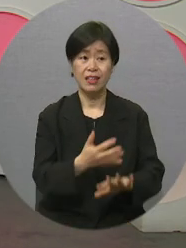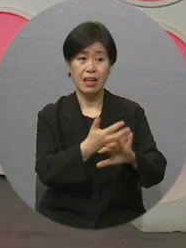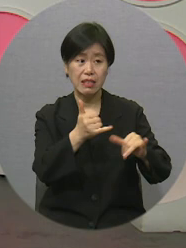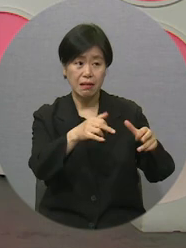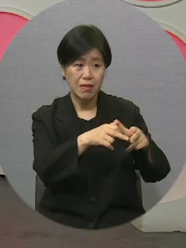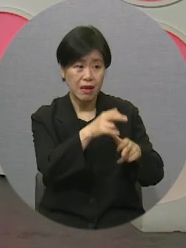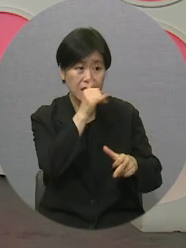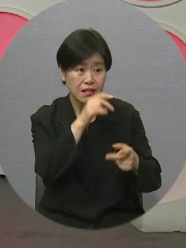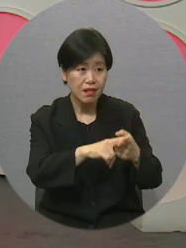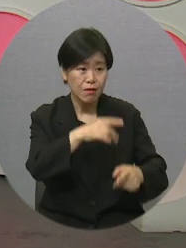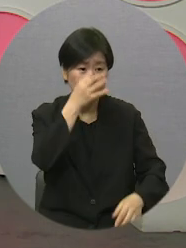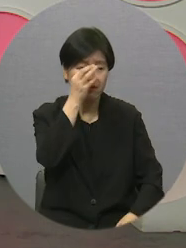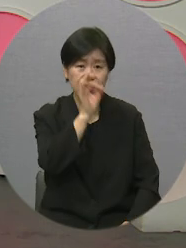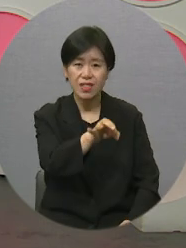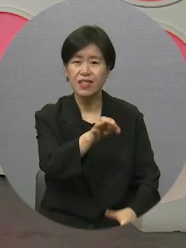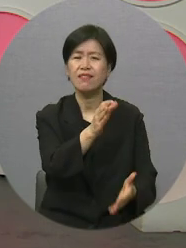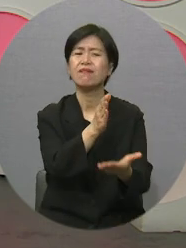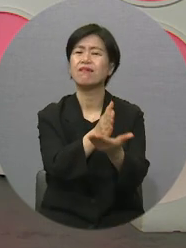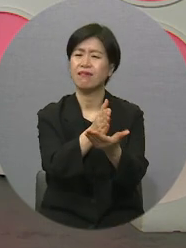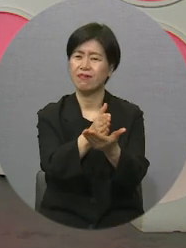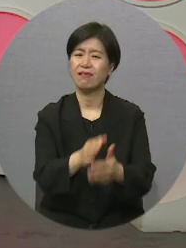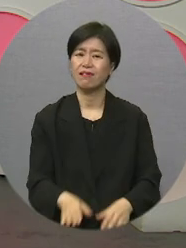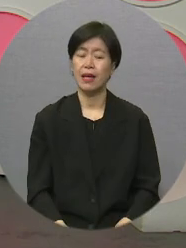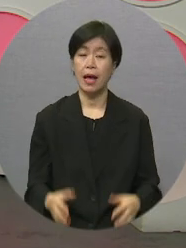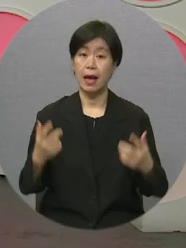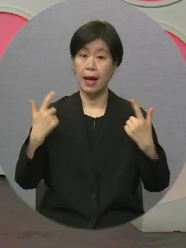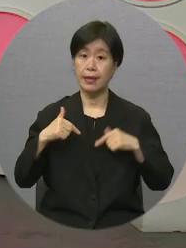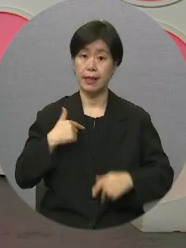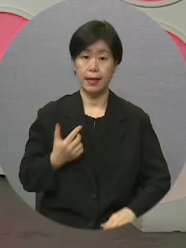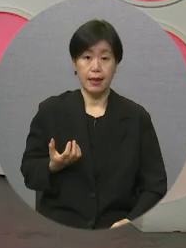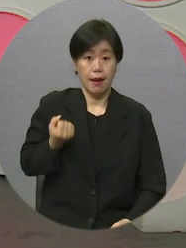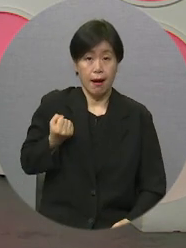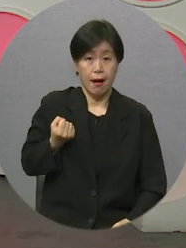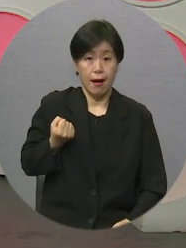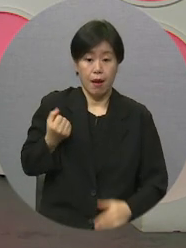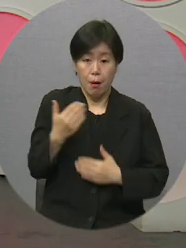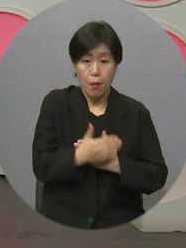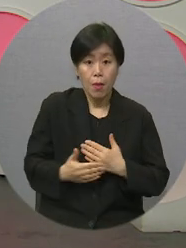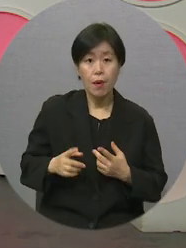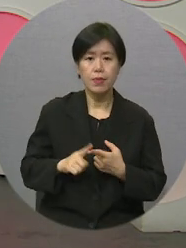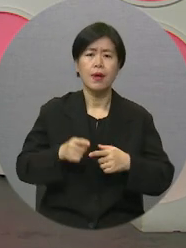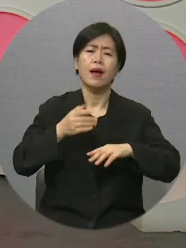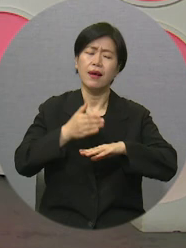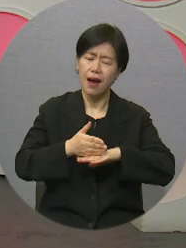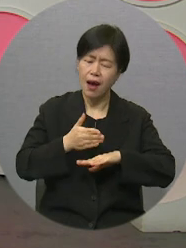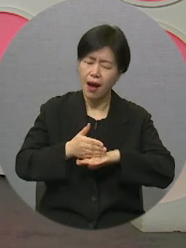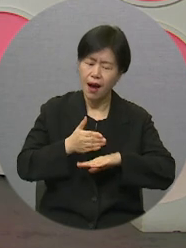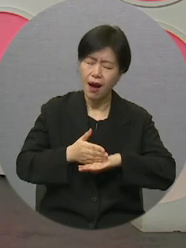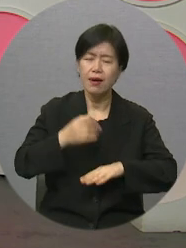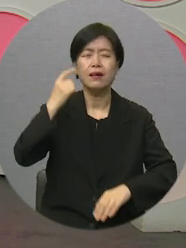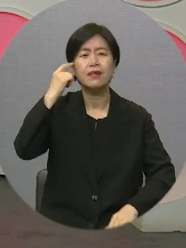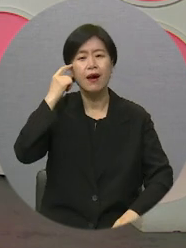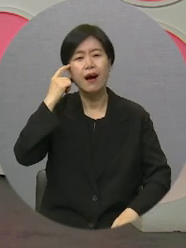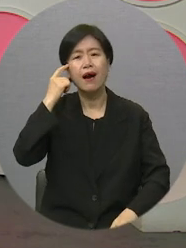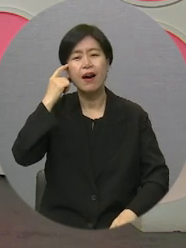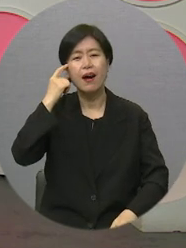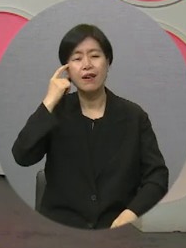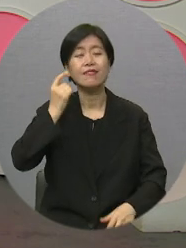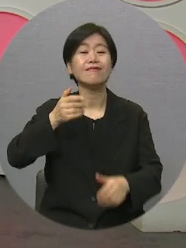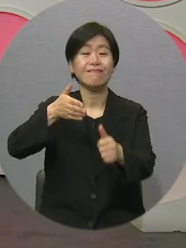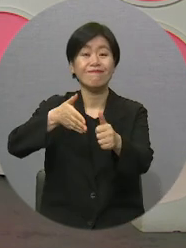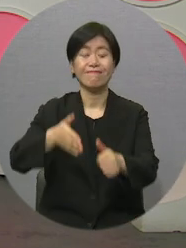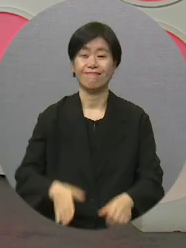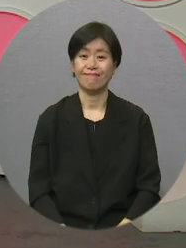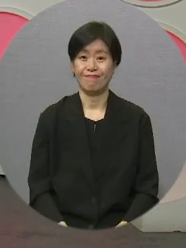마세요. 자, 늘 감사하고 소중하고 고맙다는 생각을 늘 갖고 사시기